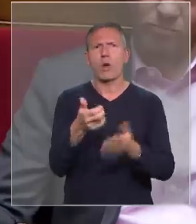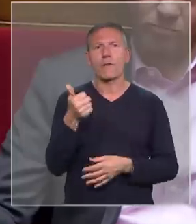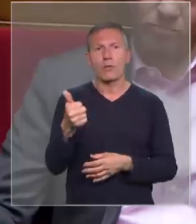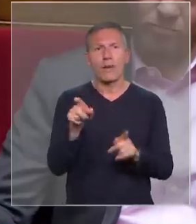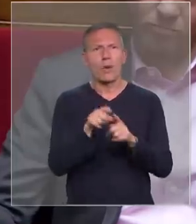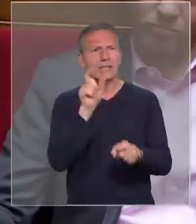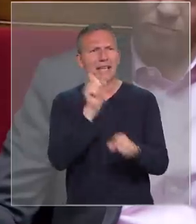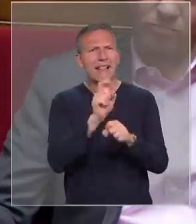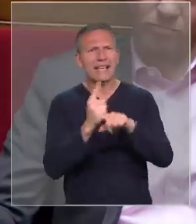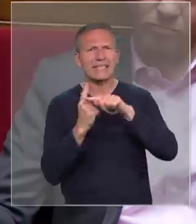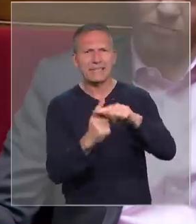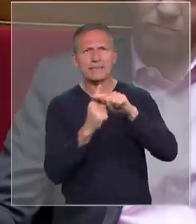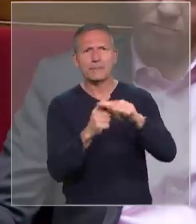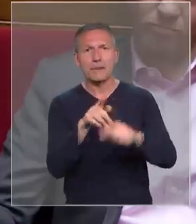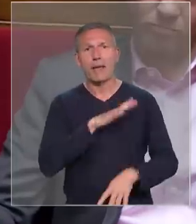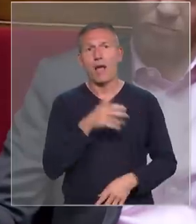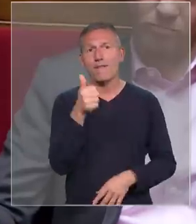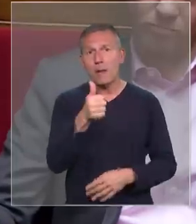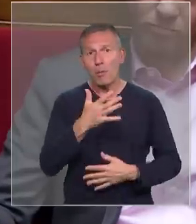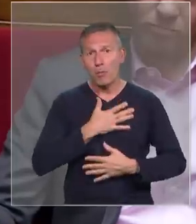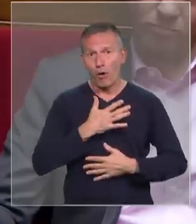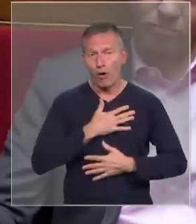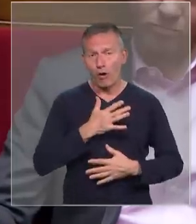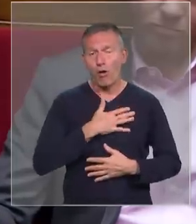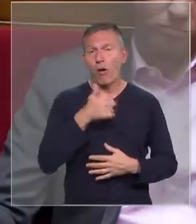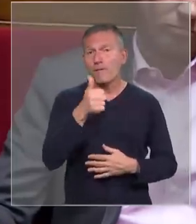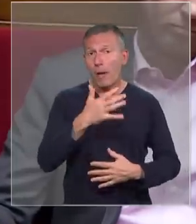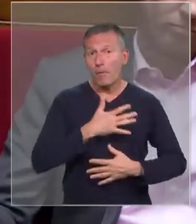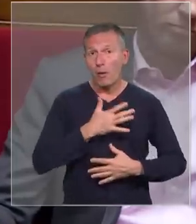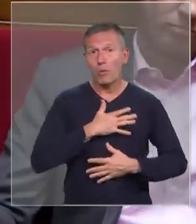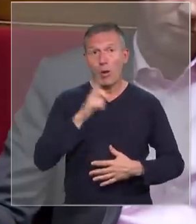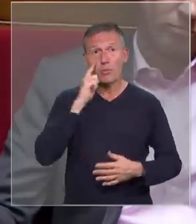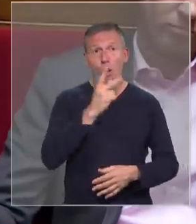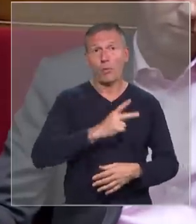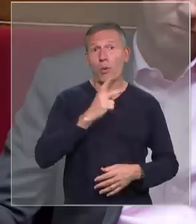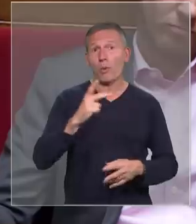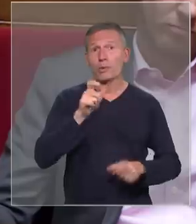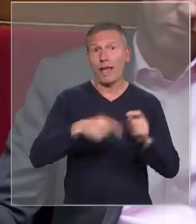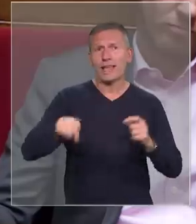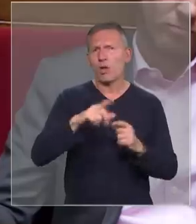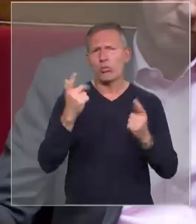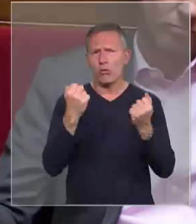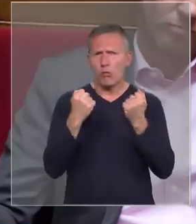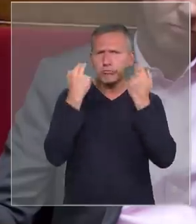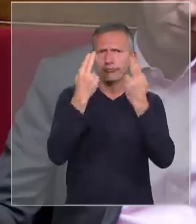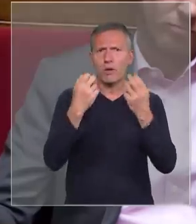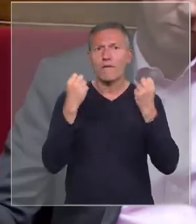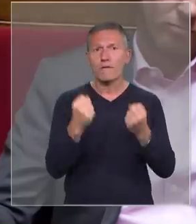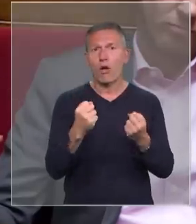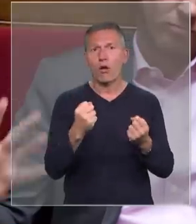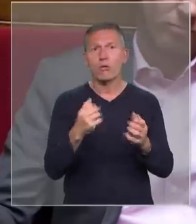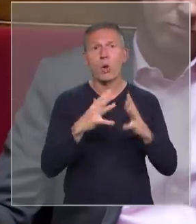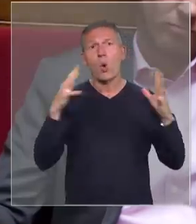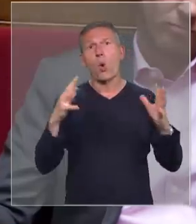déchaînez contre nous parce que vous avez peur. Vous avez peur parce que nous sommes de plus en plus nombreux à nous soulever. Et pas que des grands